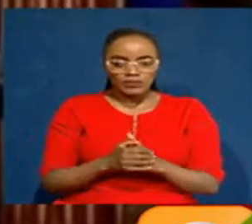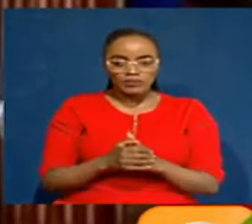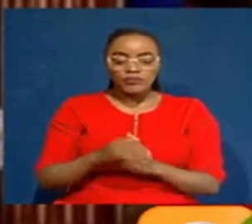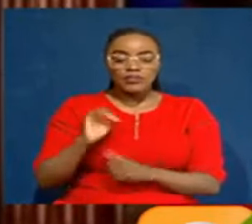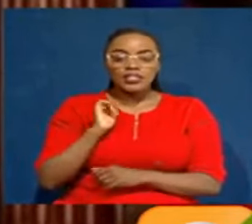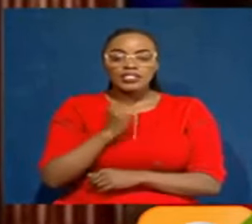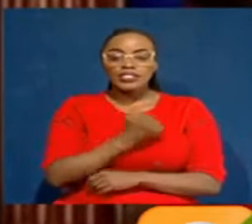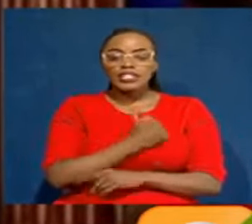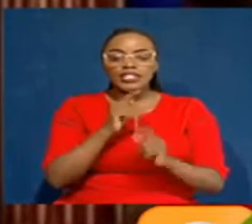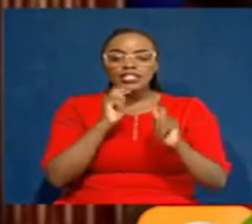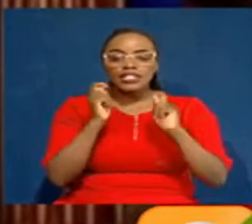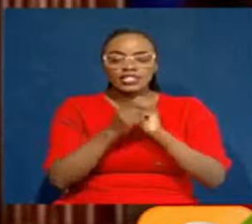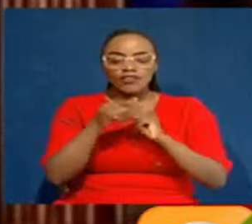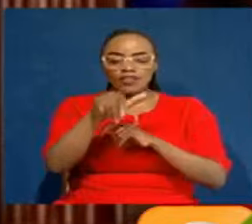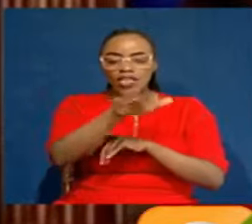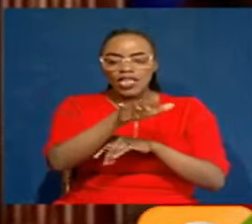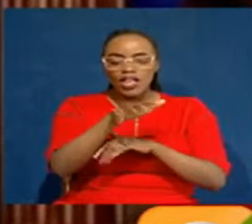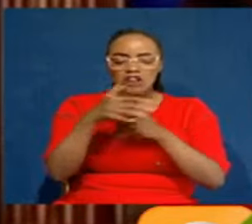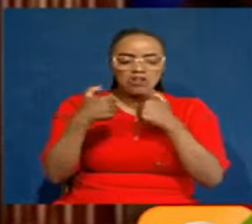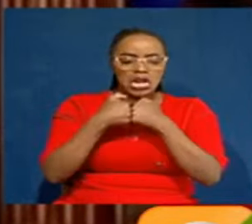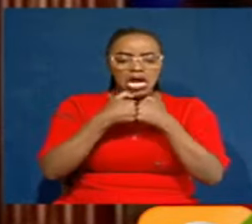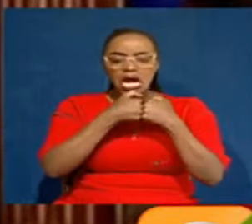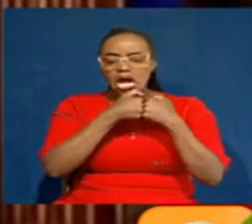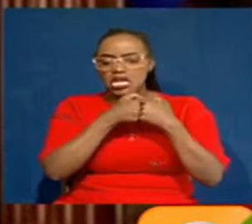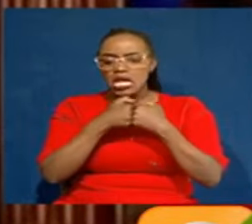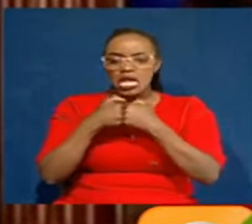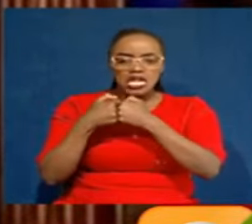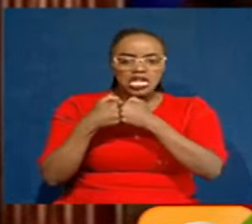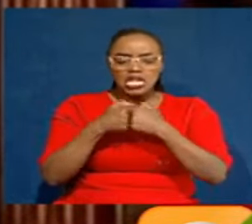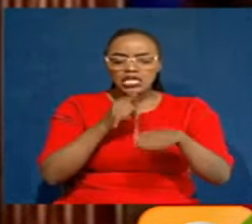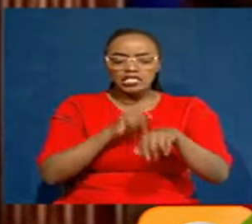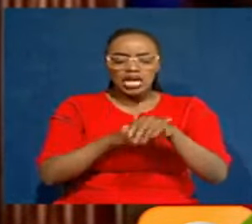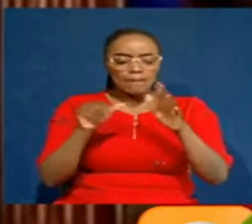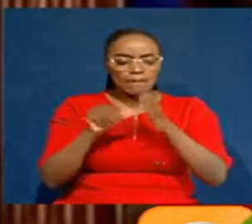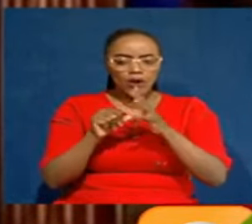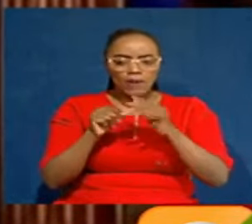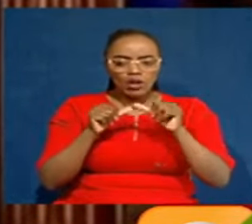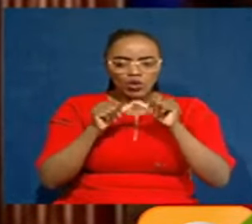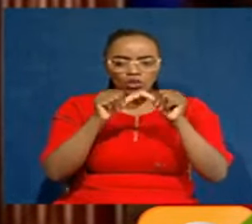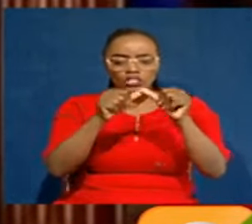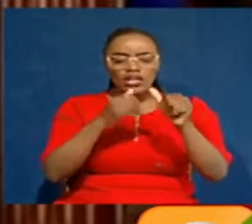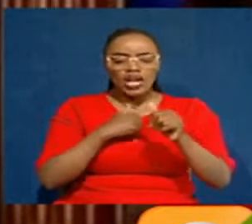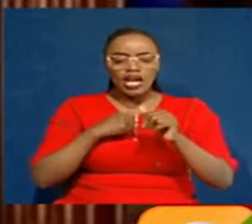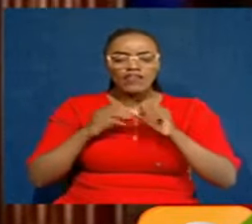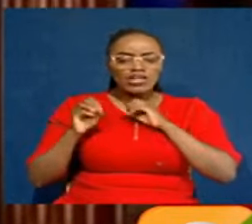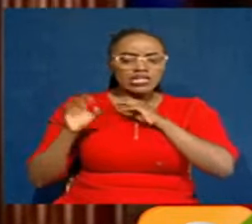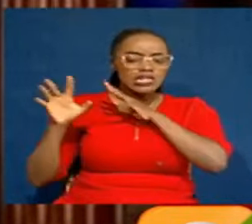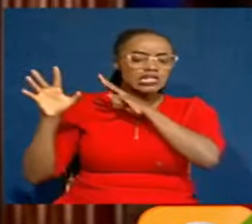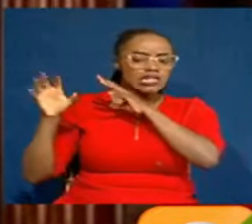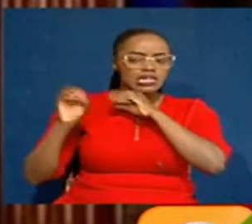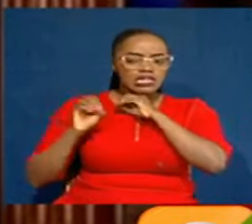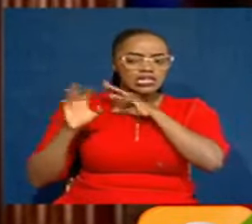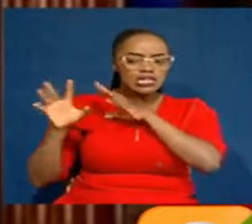Seneti kibadilishwa kuwa uwanja wa makabiliano na maji yalipozidi unga kukawa na nduru gizani.